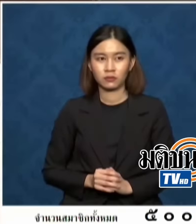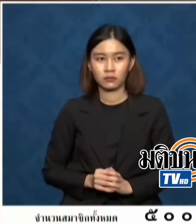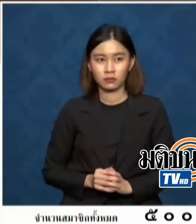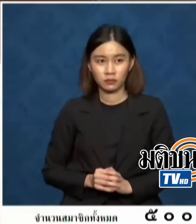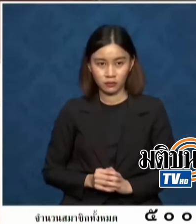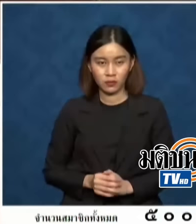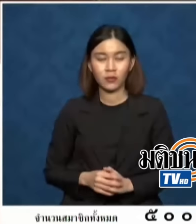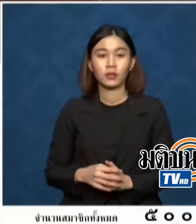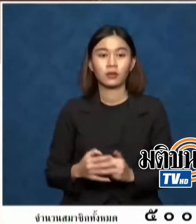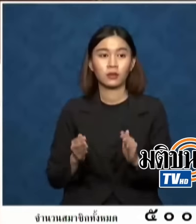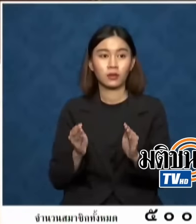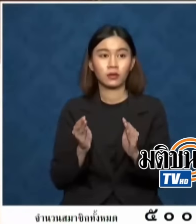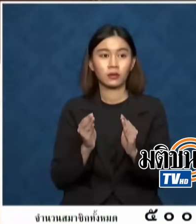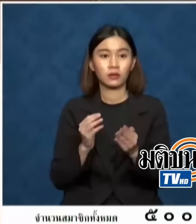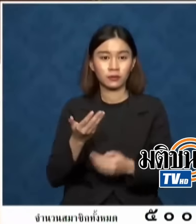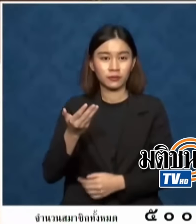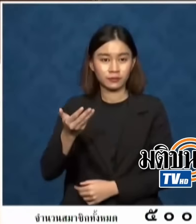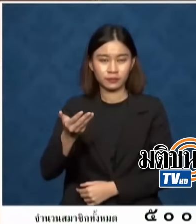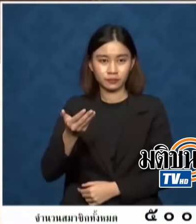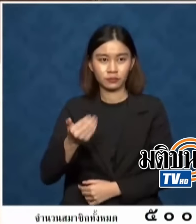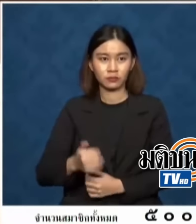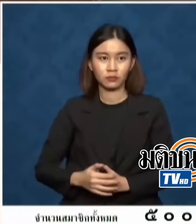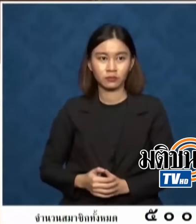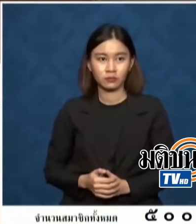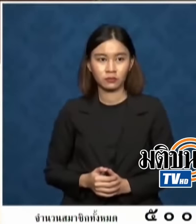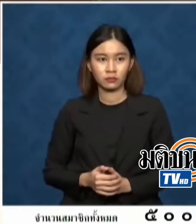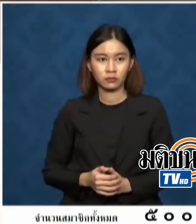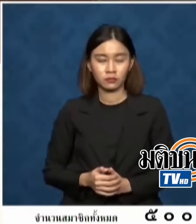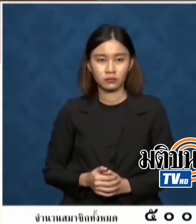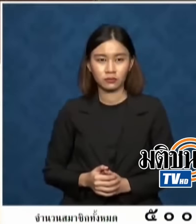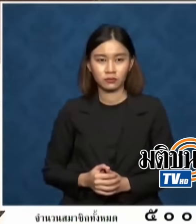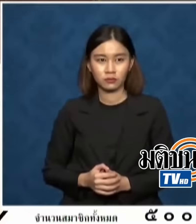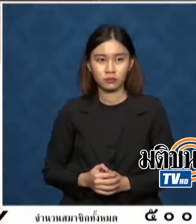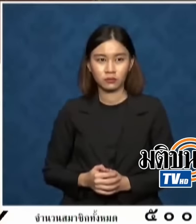ครับลงคะแนนเรียบเชิญครับเชิญครับ